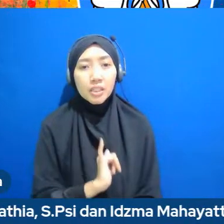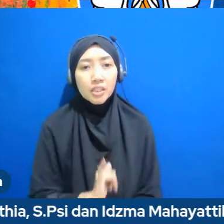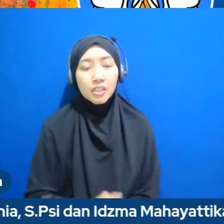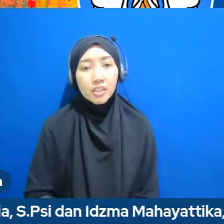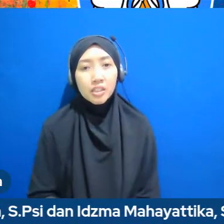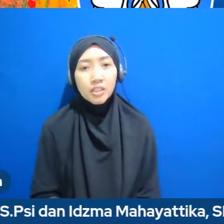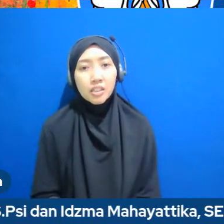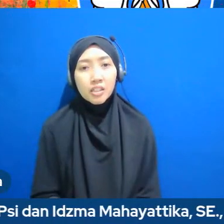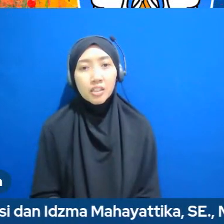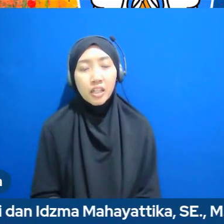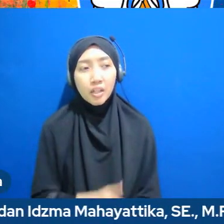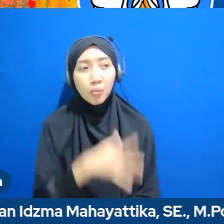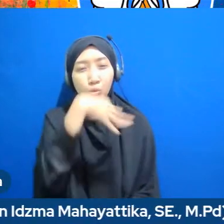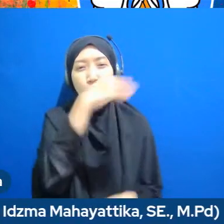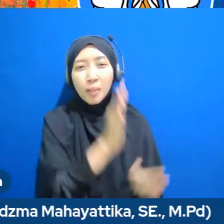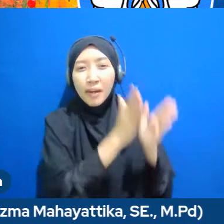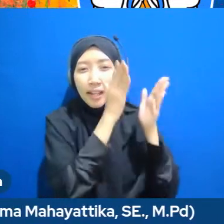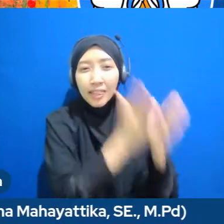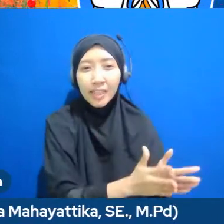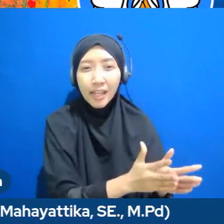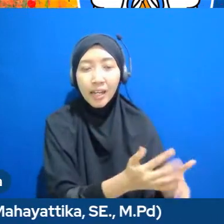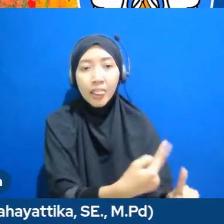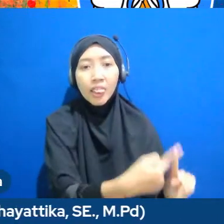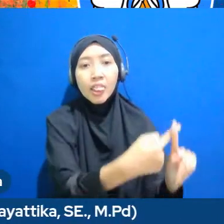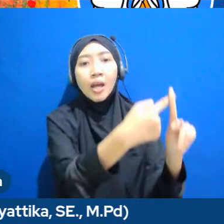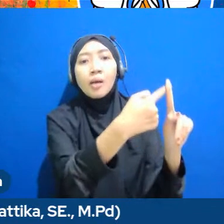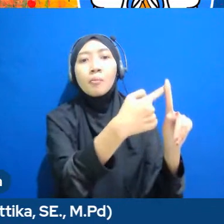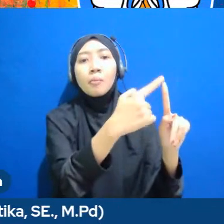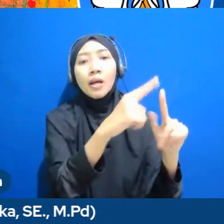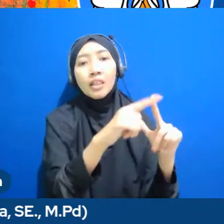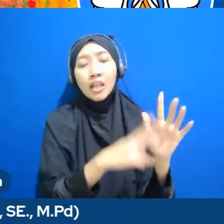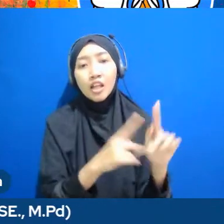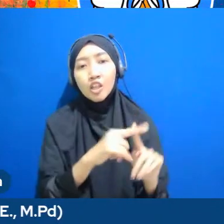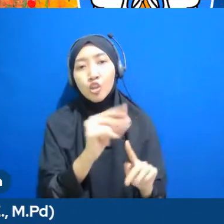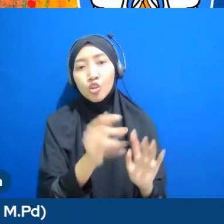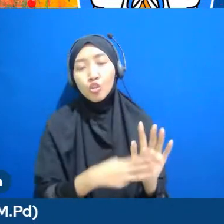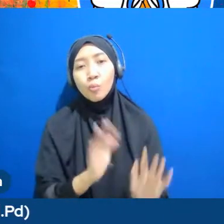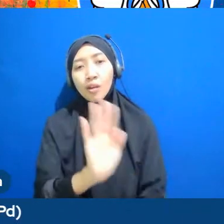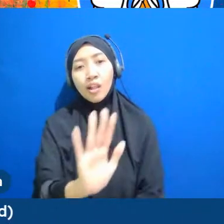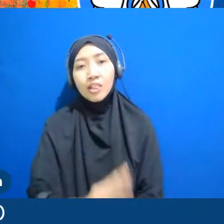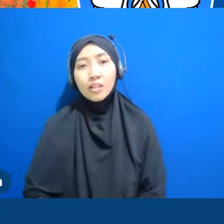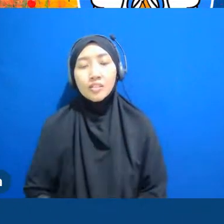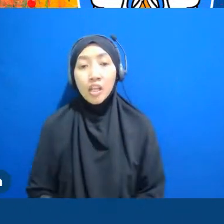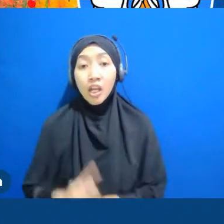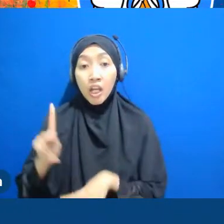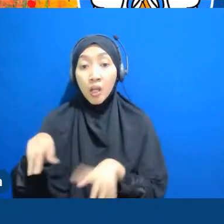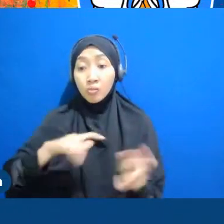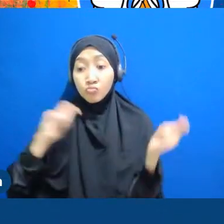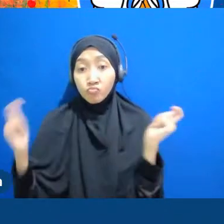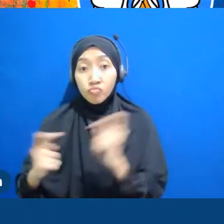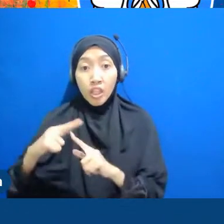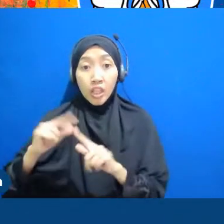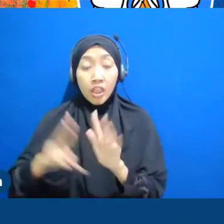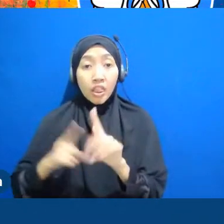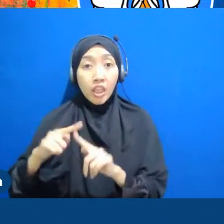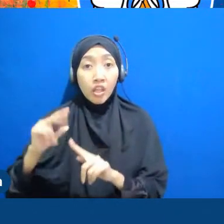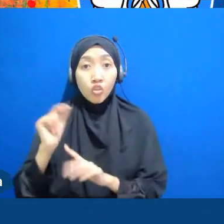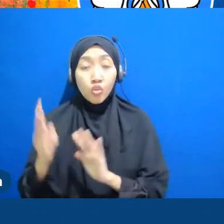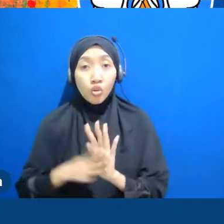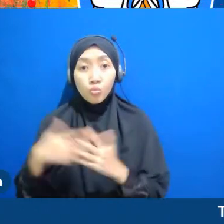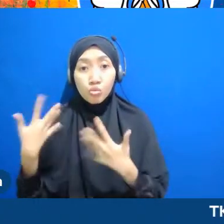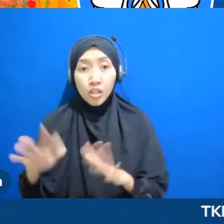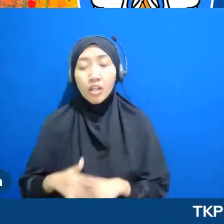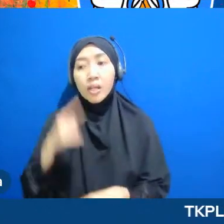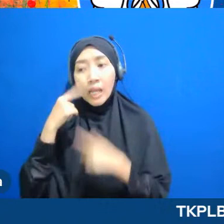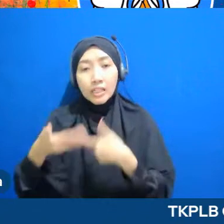Jadi bisa perhatian. Ya, tambah dia begitunya. Ya udah, kalau tantrum, oke, mau nangis. Sok,